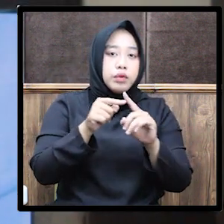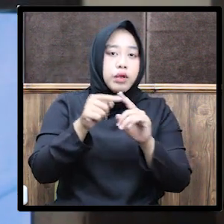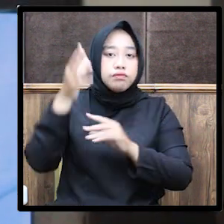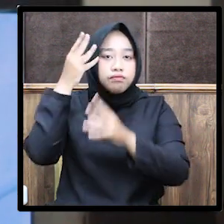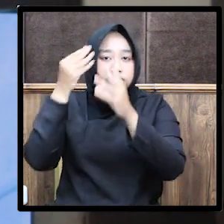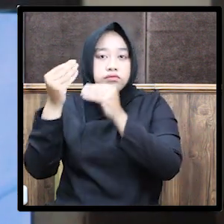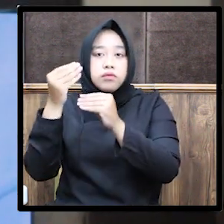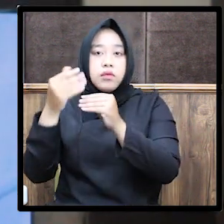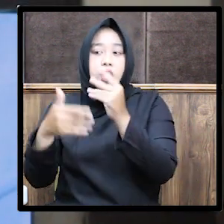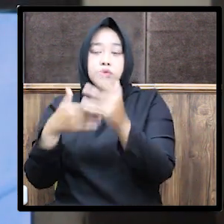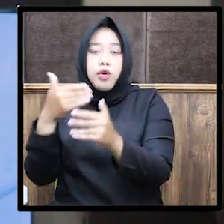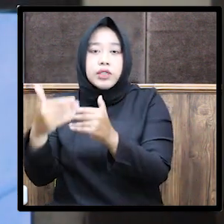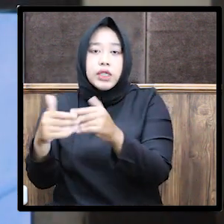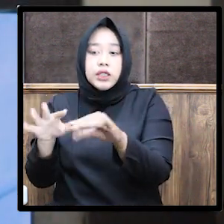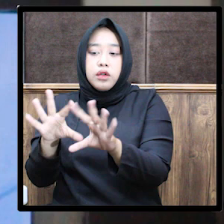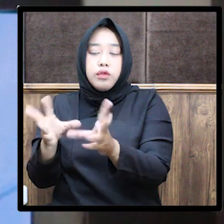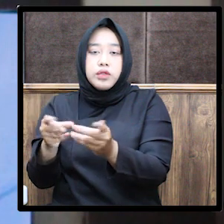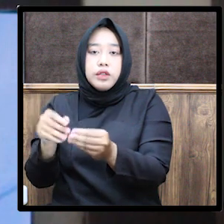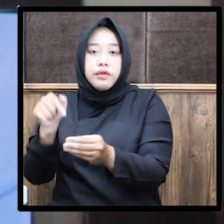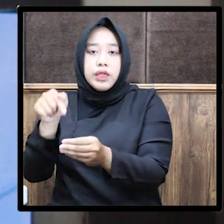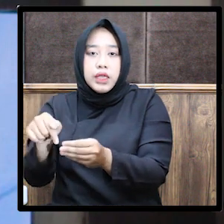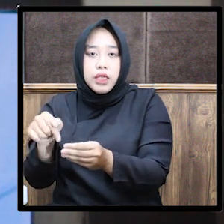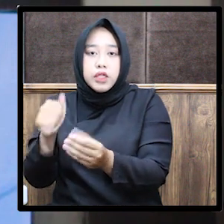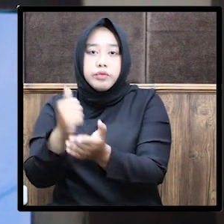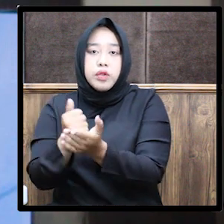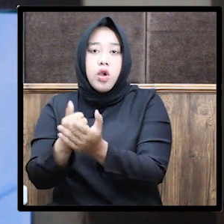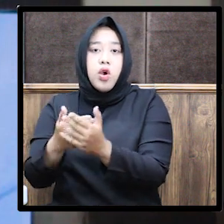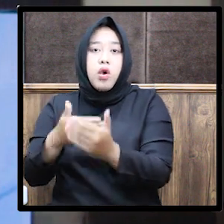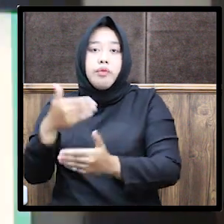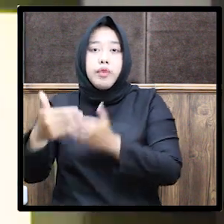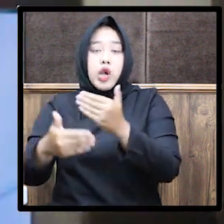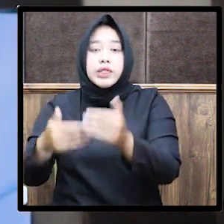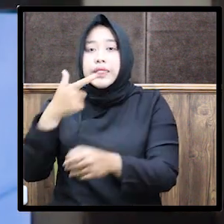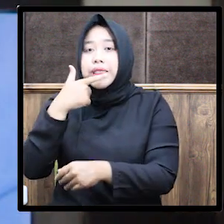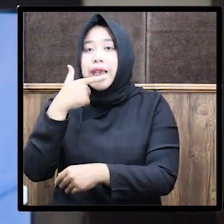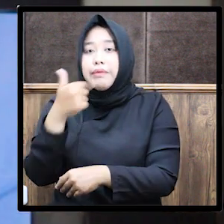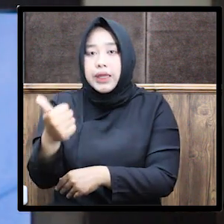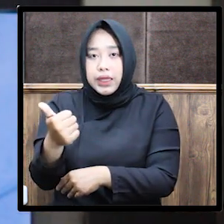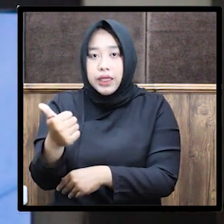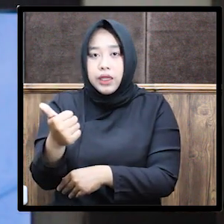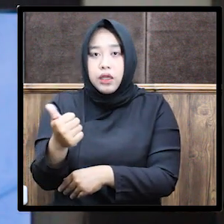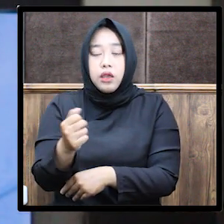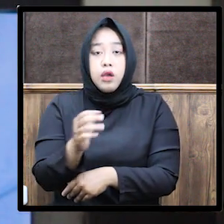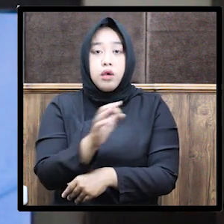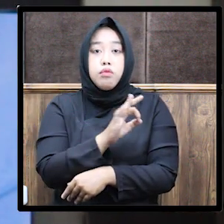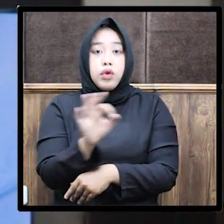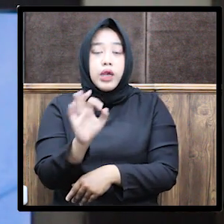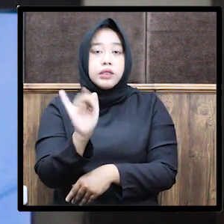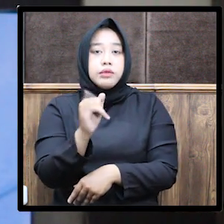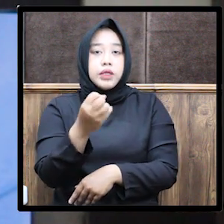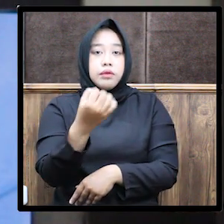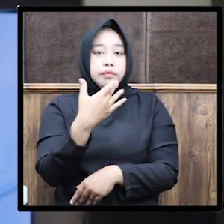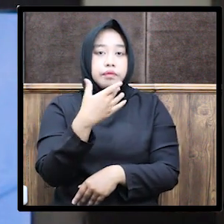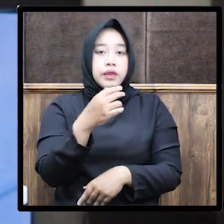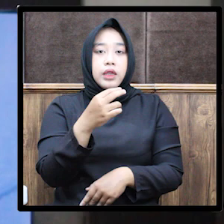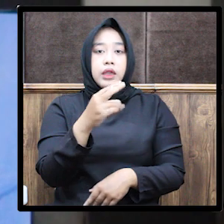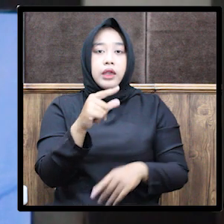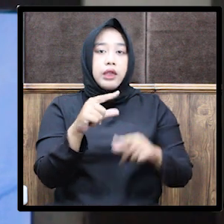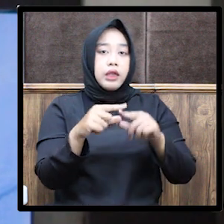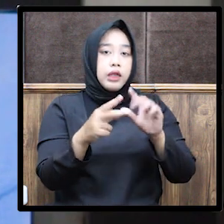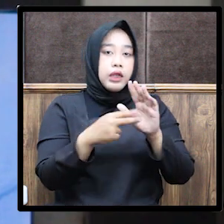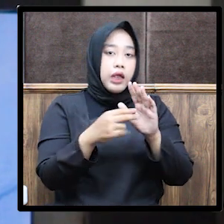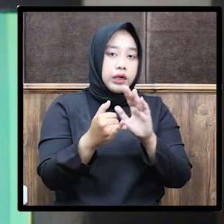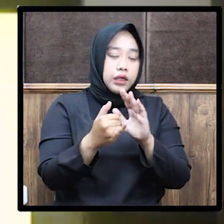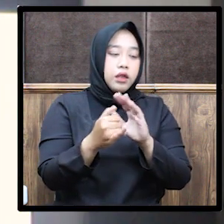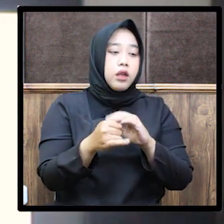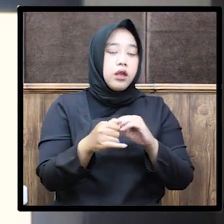inklusivitas itu bagian yang penting, bukan hanya dalam tadi Mbak Rani sampaikan infrastrukturnya saja, bukan hanya